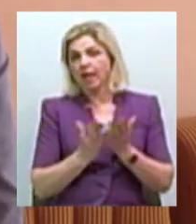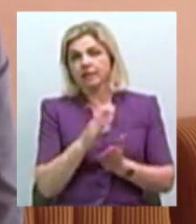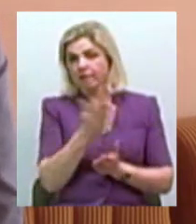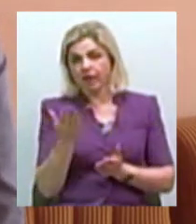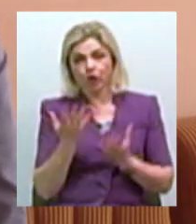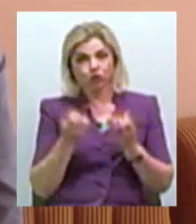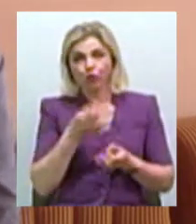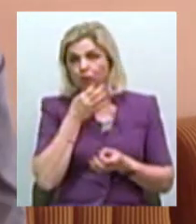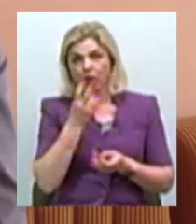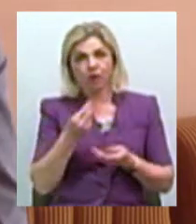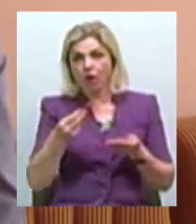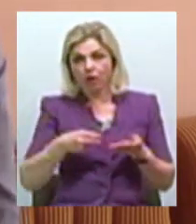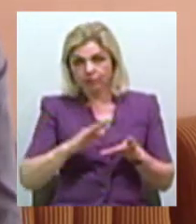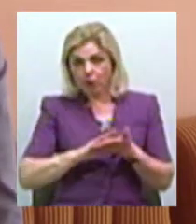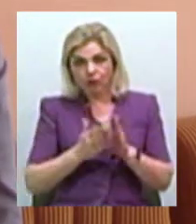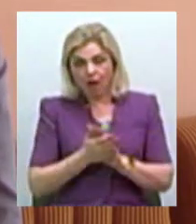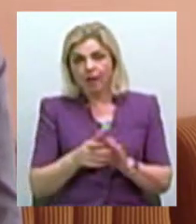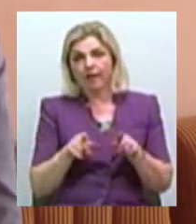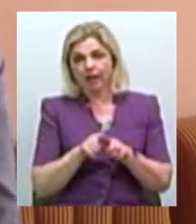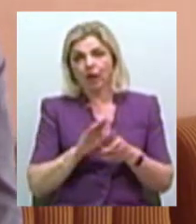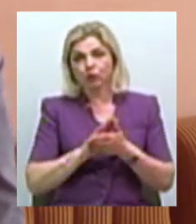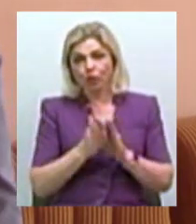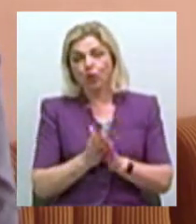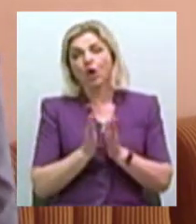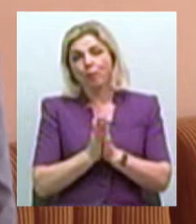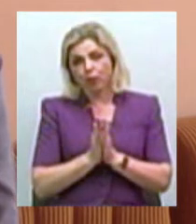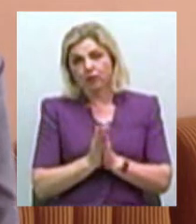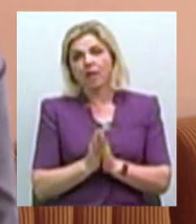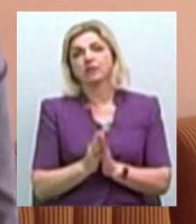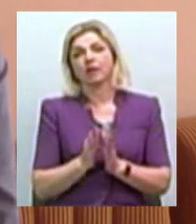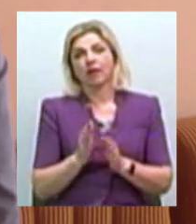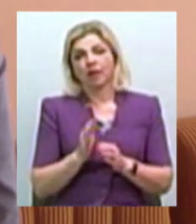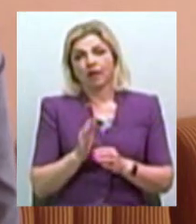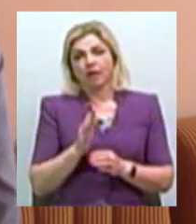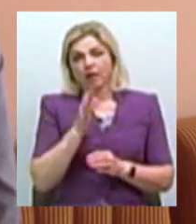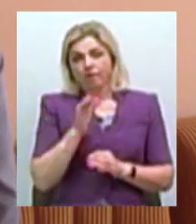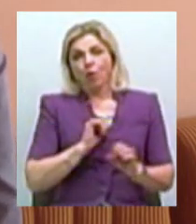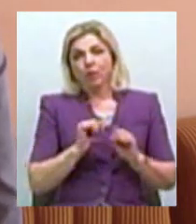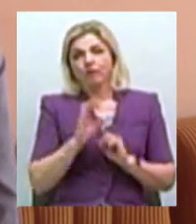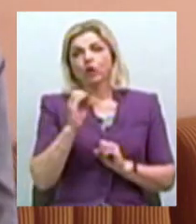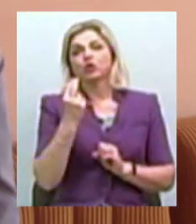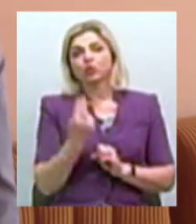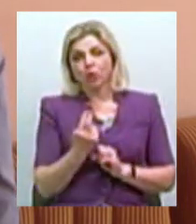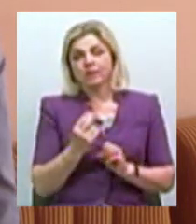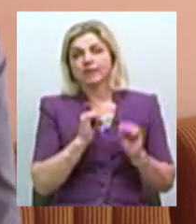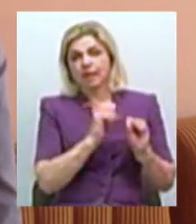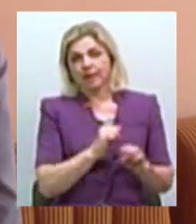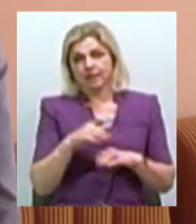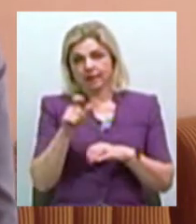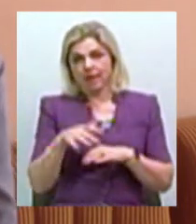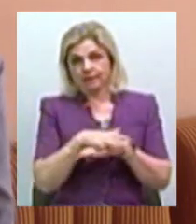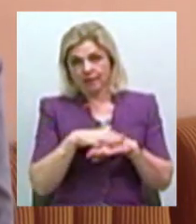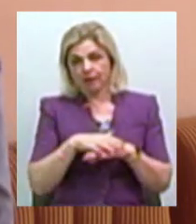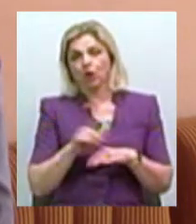колективні договори або необхідно внести певні зміни, будь ласка, звертайтеся до управління соціального захисту населення для того, щоб ми здійснили